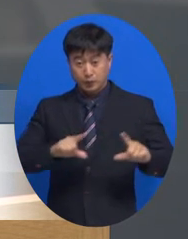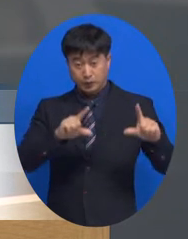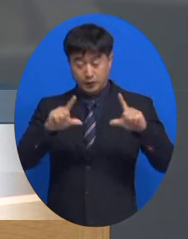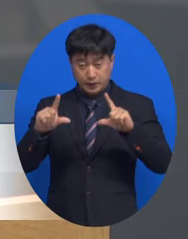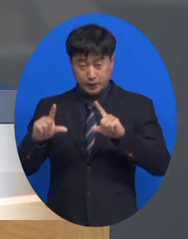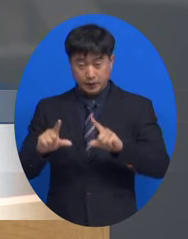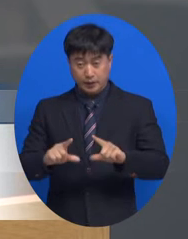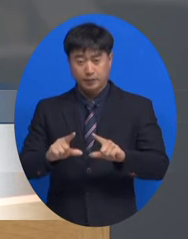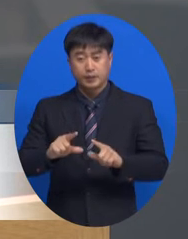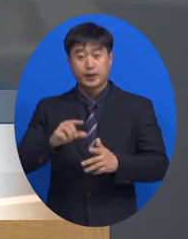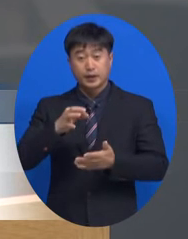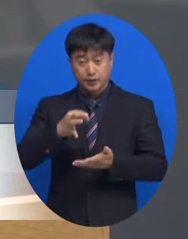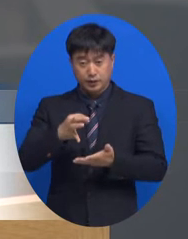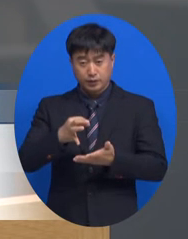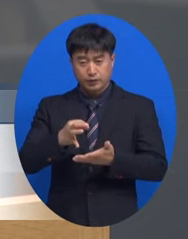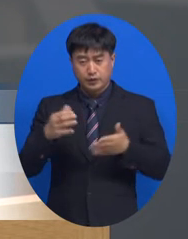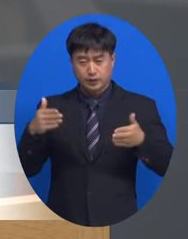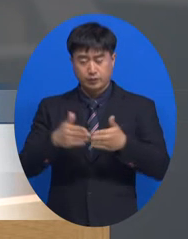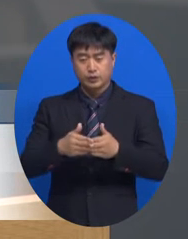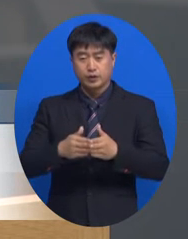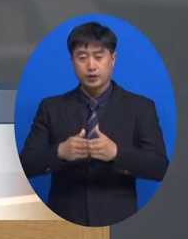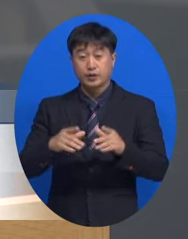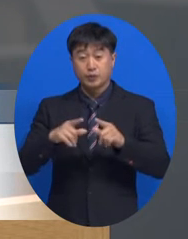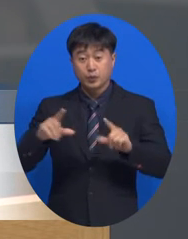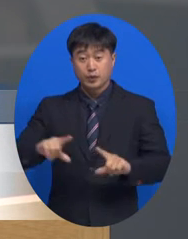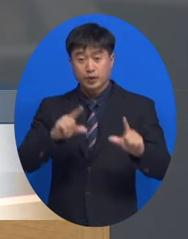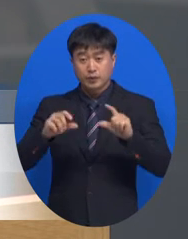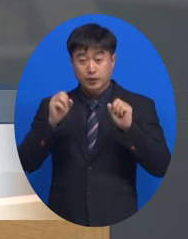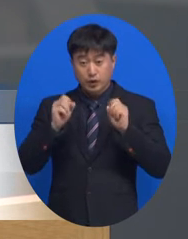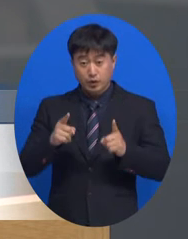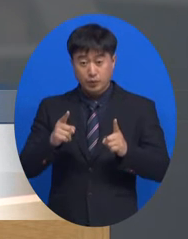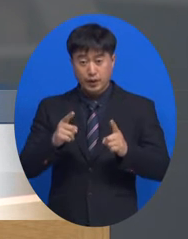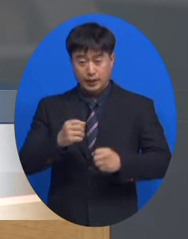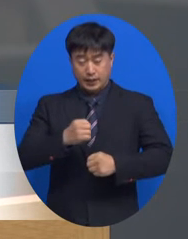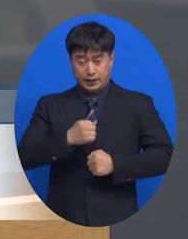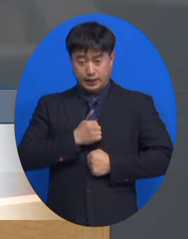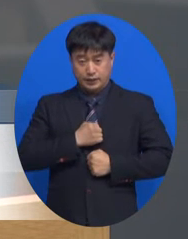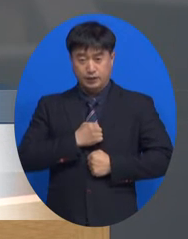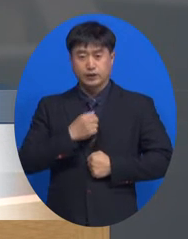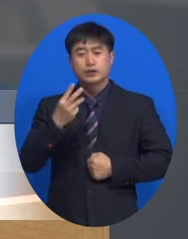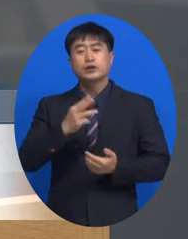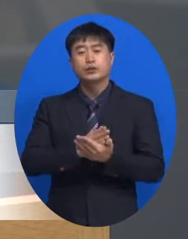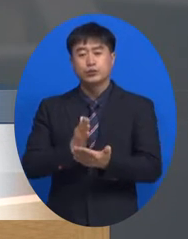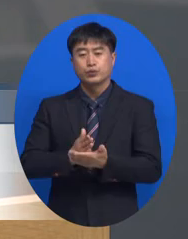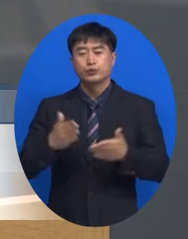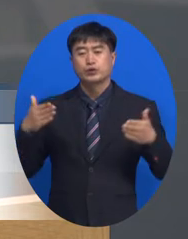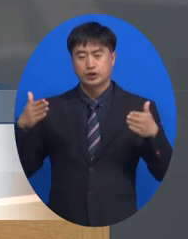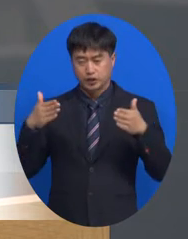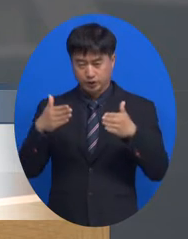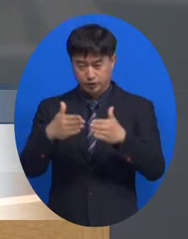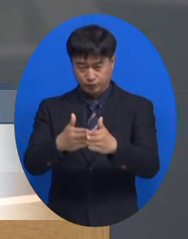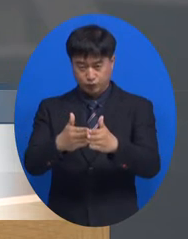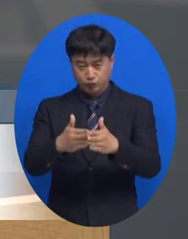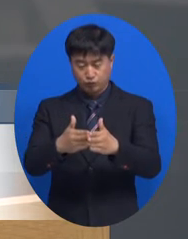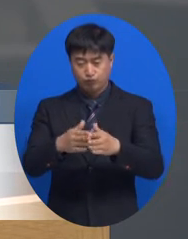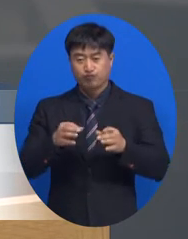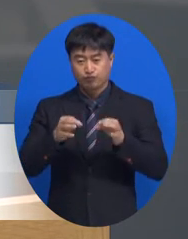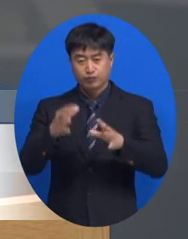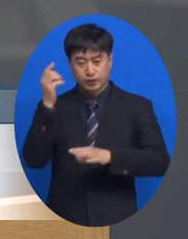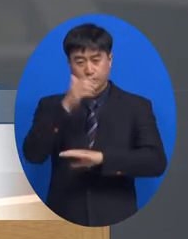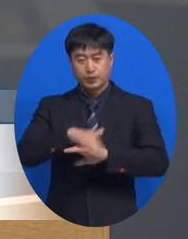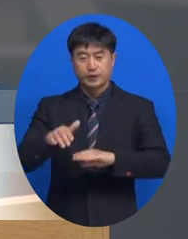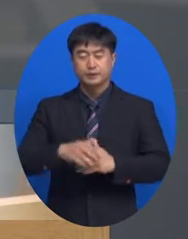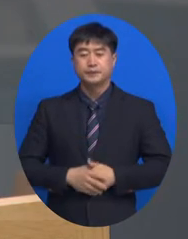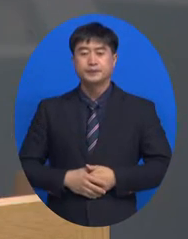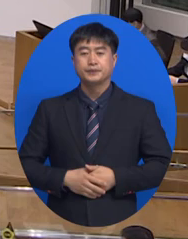두었습니다이 귀주간 예산은 민생 기회 안전이 세 가지 분야에 집중적으로